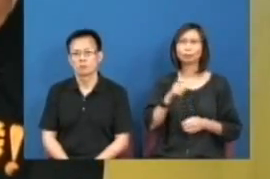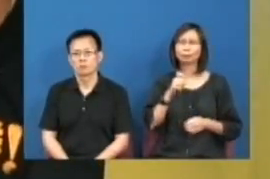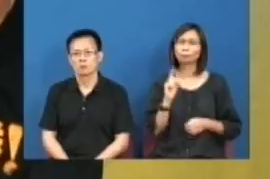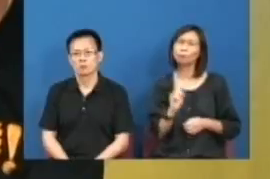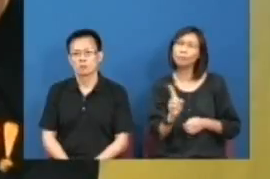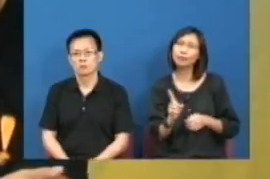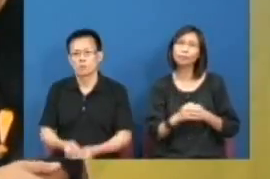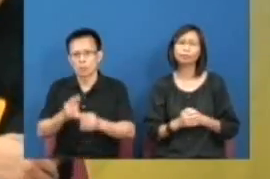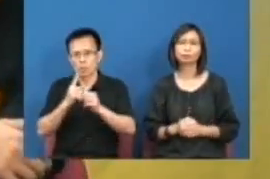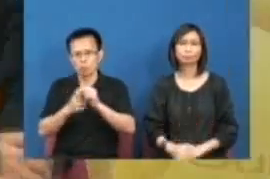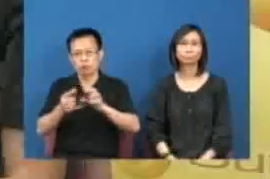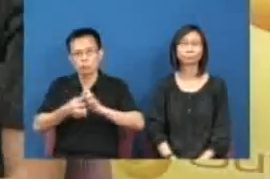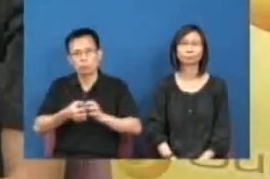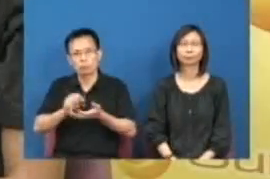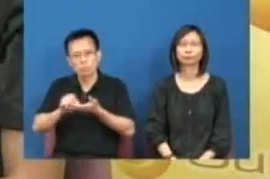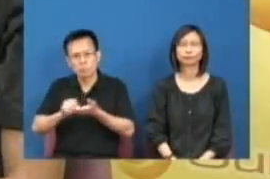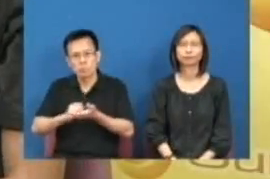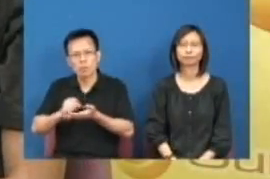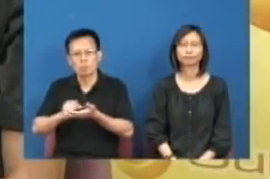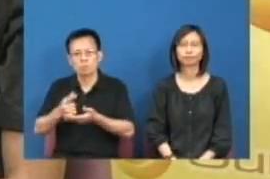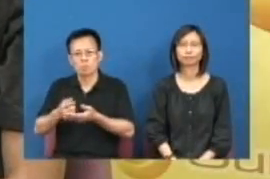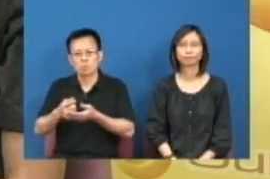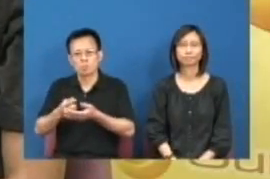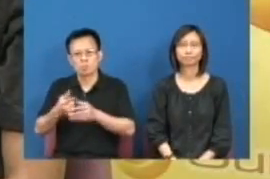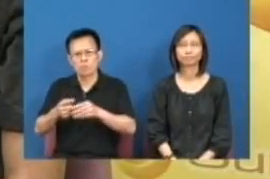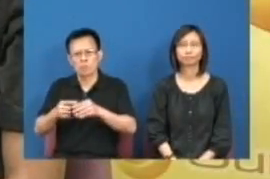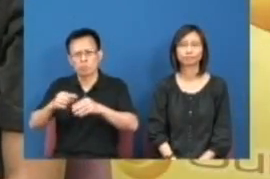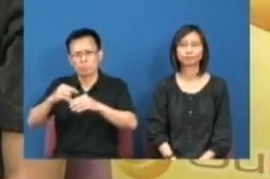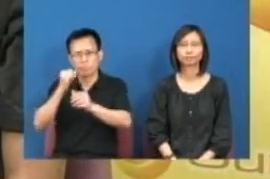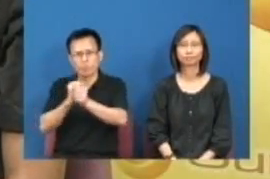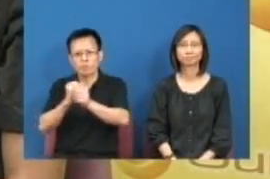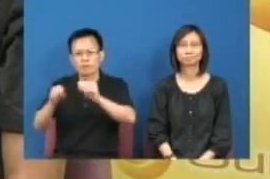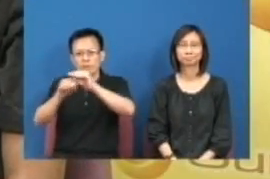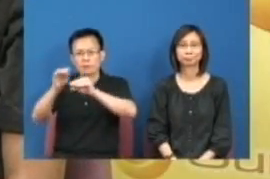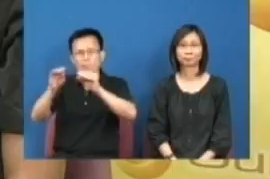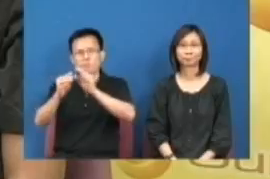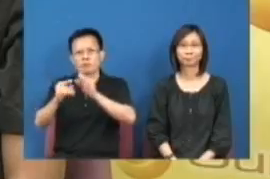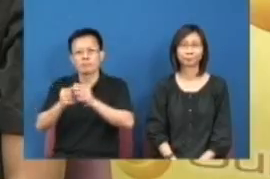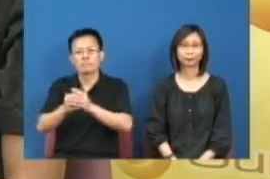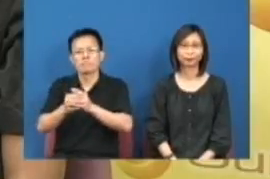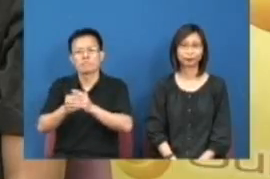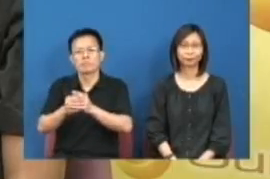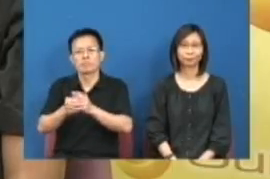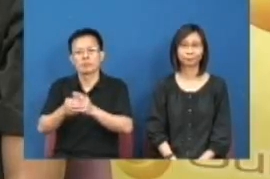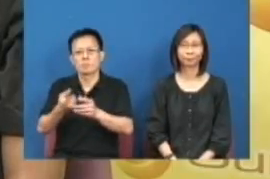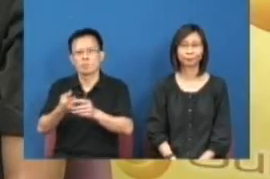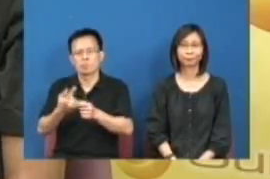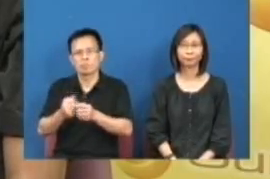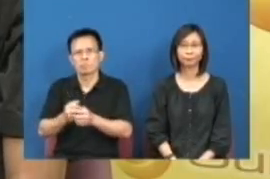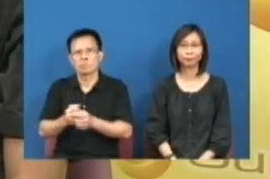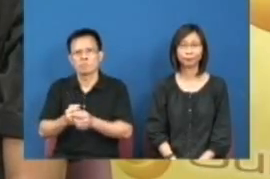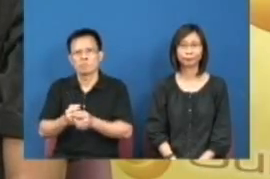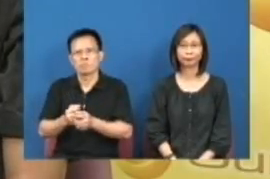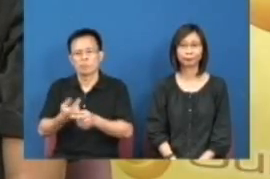係講一講？ 咁你中聯辦就係僭建物嚟嘅，本身因為主權回歸，咁你冇啦辦法，唔有一